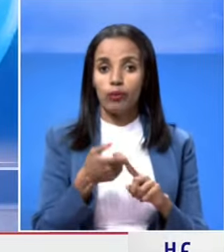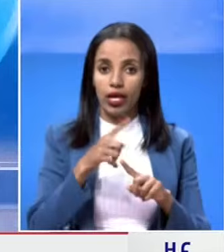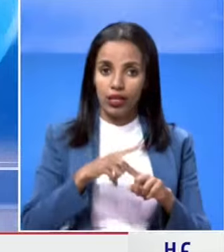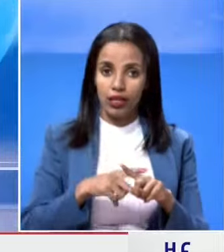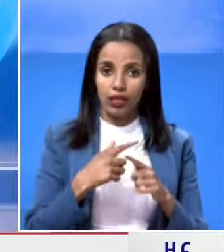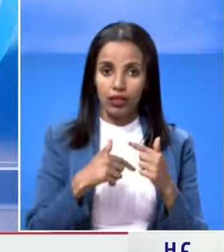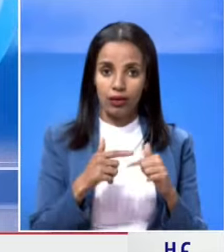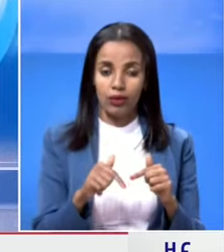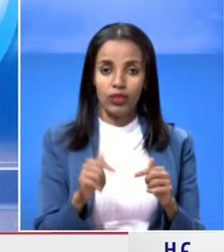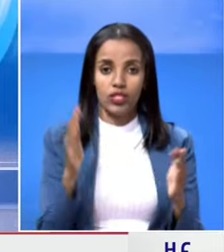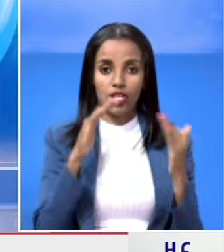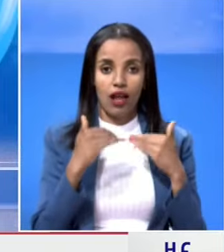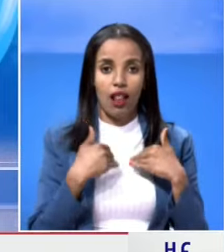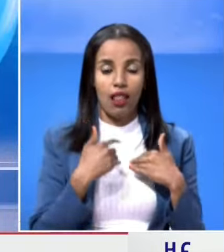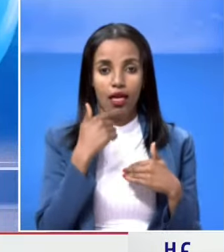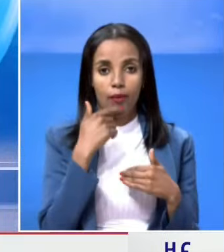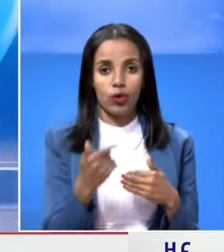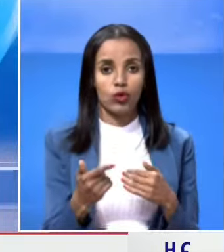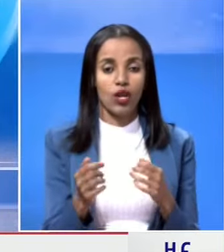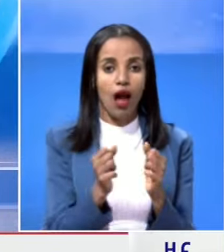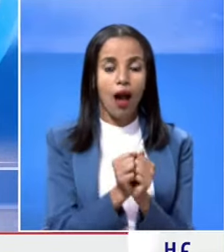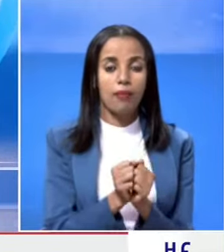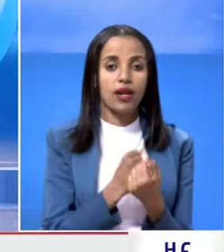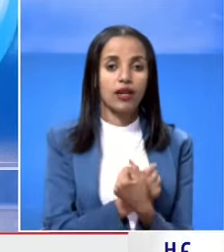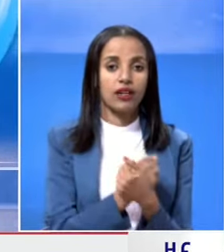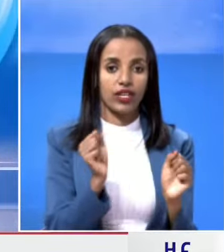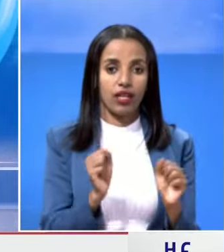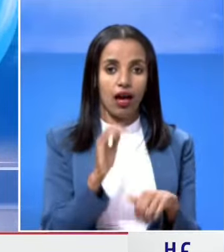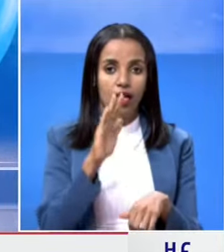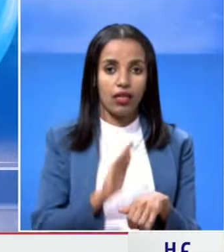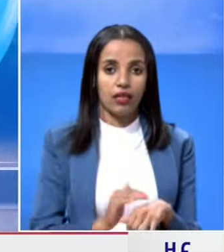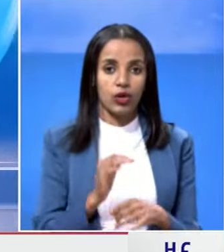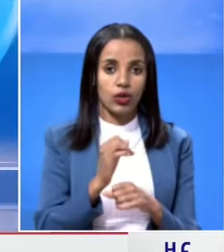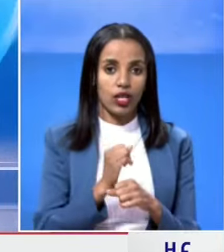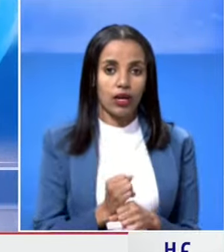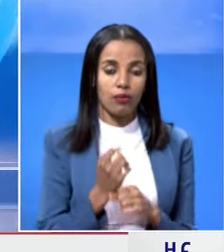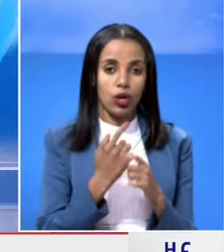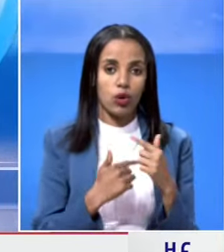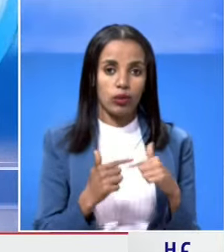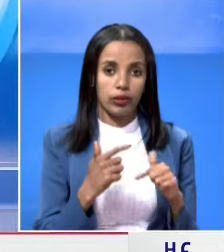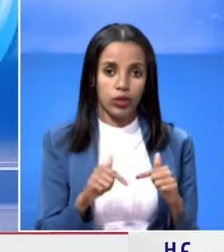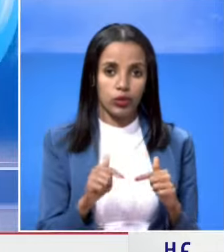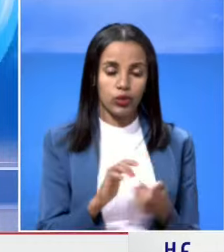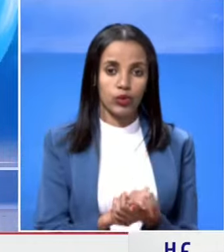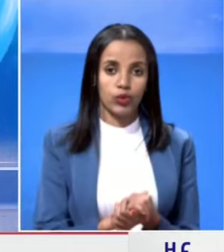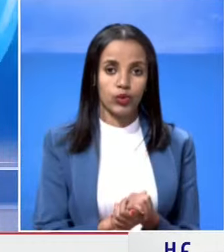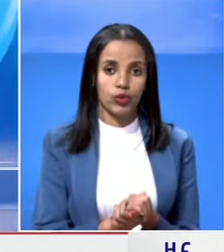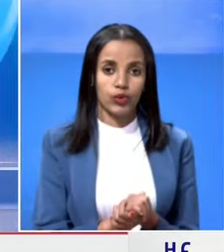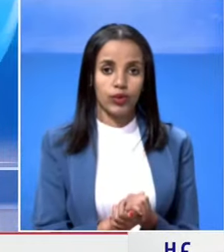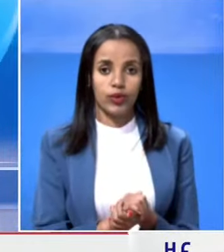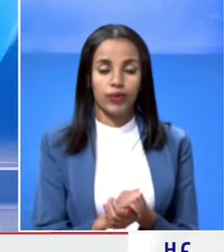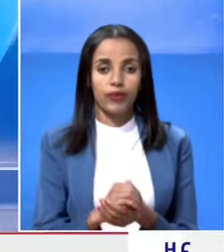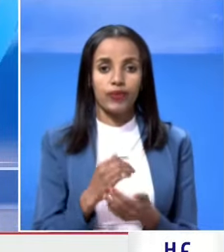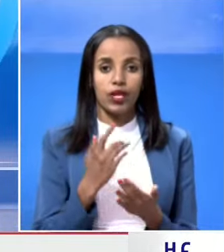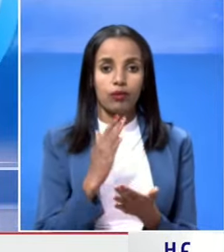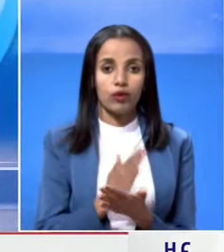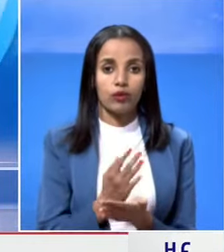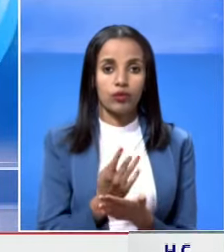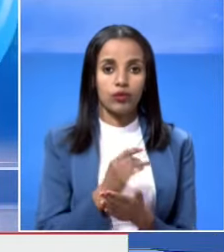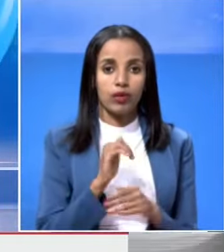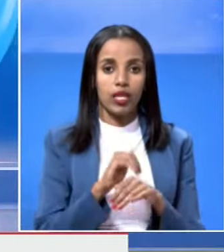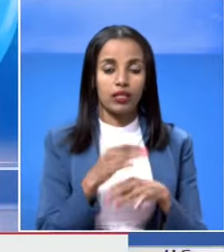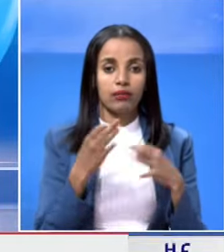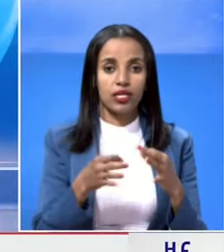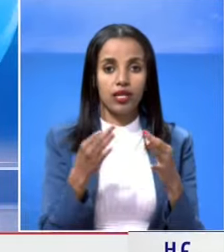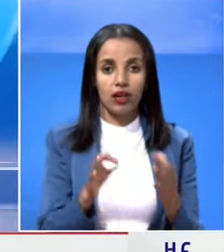አለን የሚሉትን አብረን እንድንፈታ ጥሪውን ተቀብለው ቢመጡ ናቸው የሚኖር መሆኑን ነው መልእክት